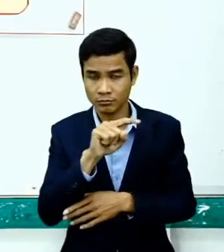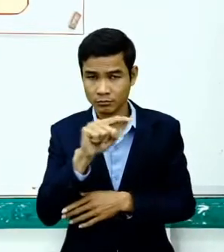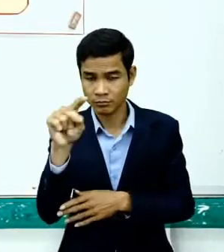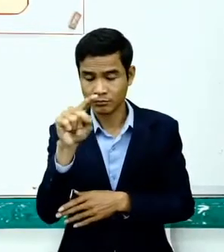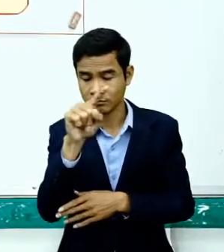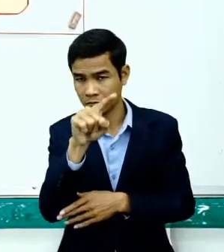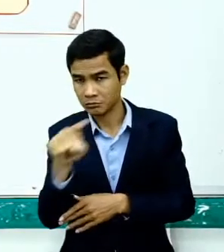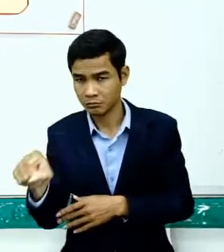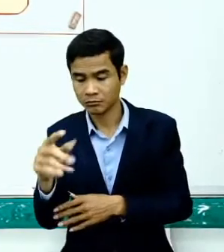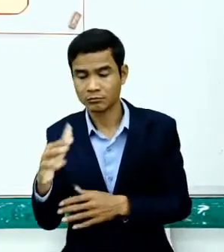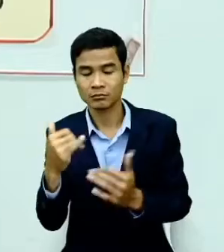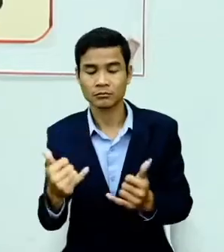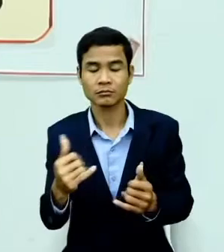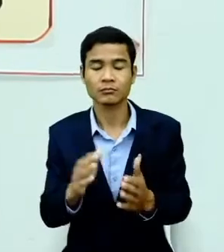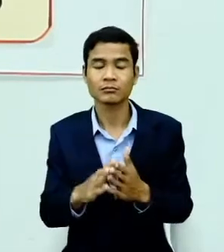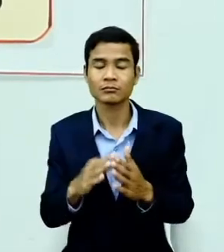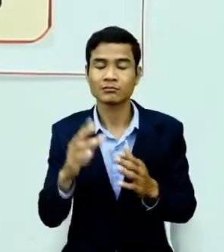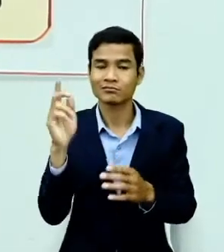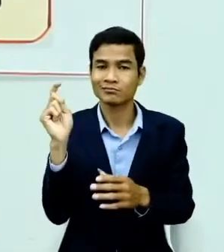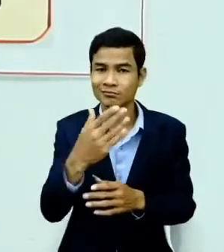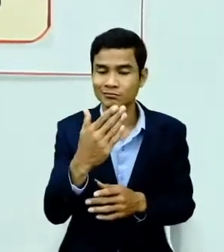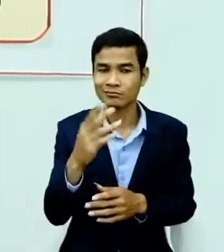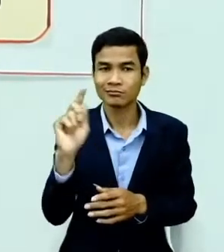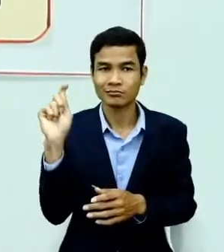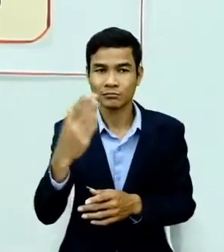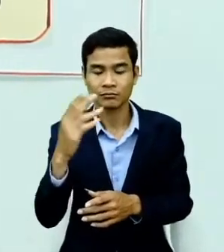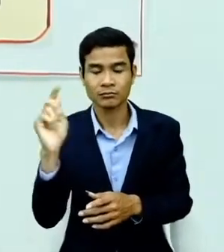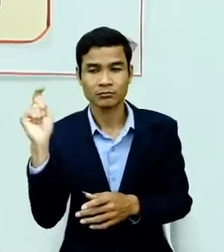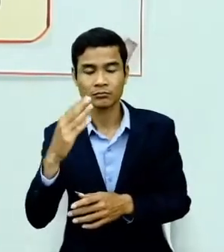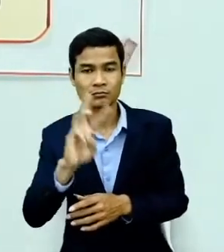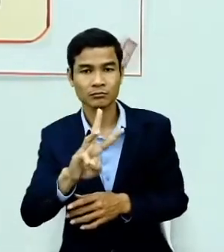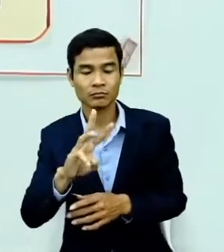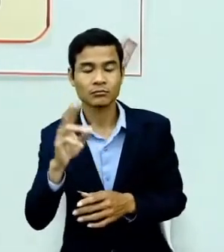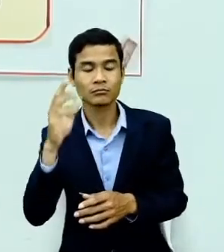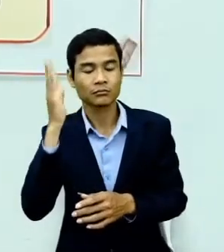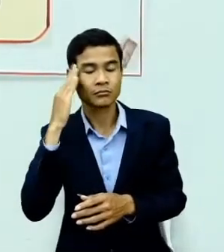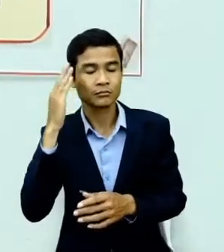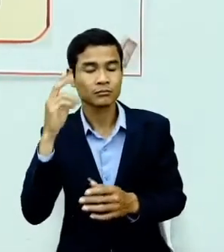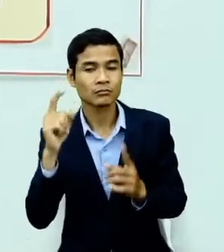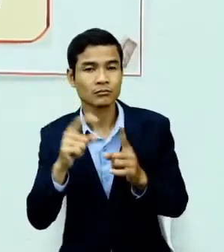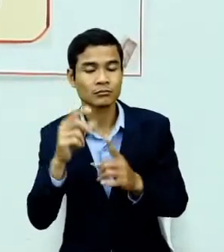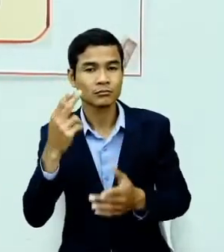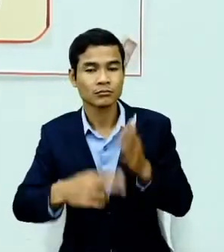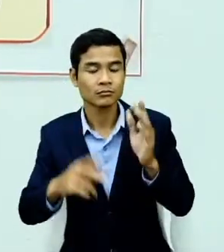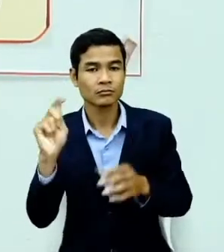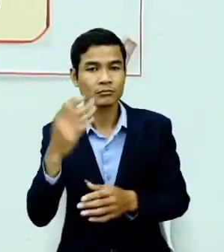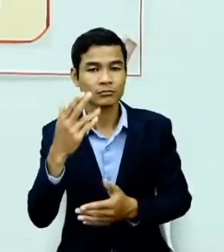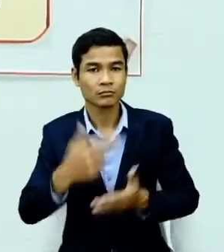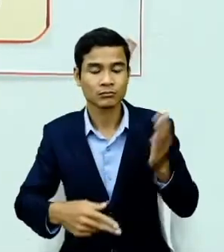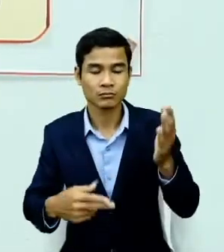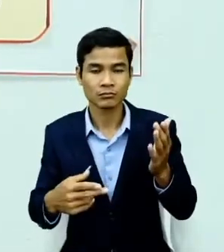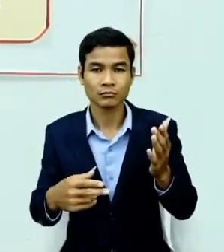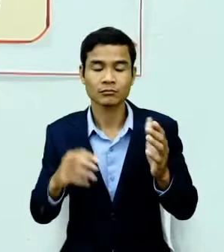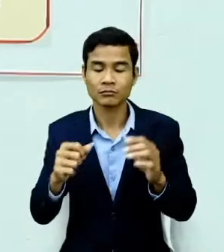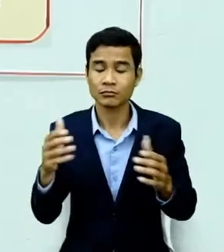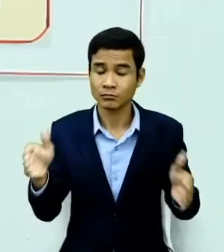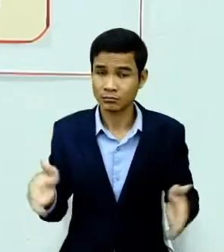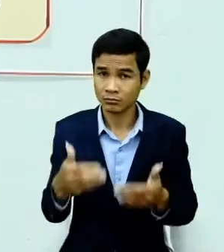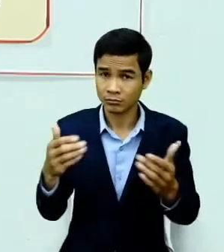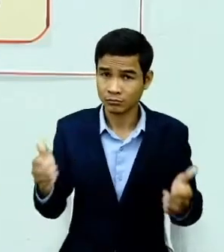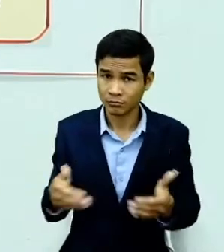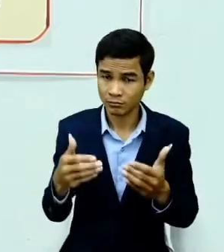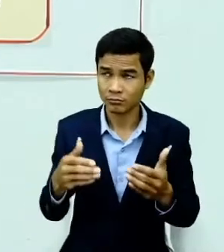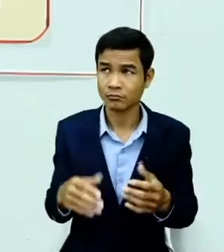មមើលរូបភាពទាំង3កូនស្គាល់ទេកូនរូបនេះរូបអីគេចានេះគឺគាត់ឆាចានេះ